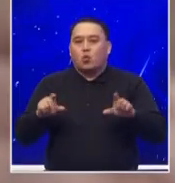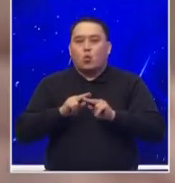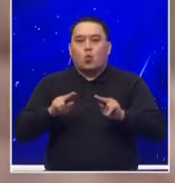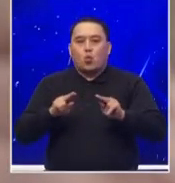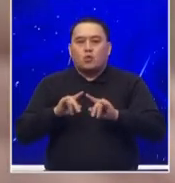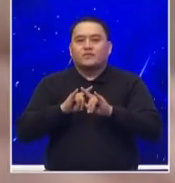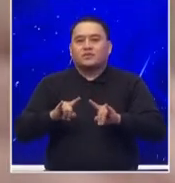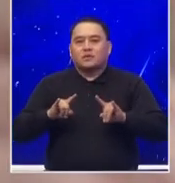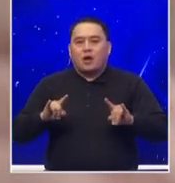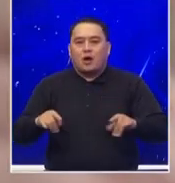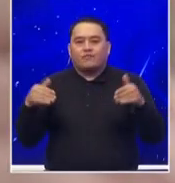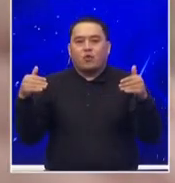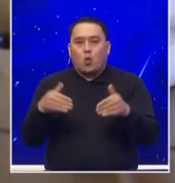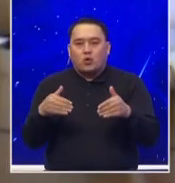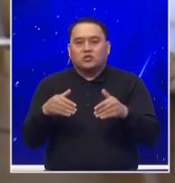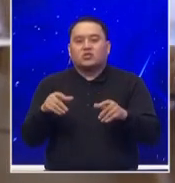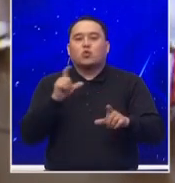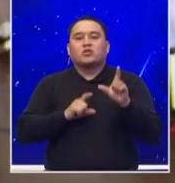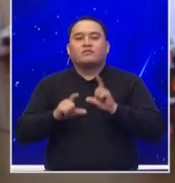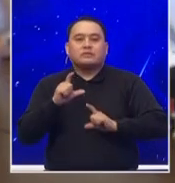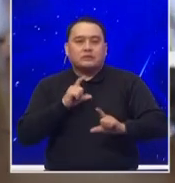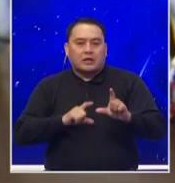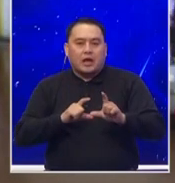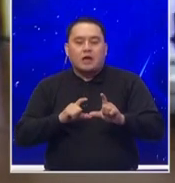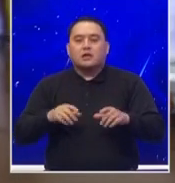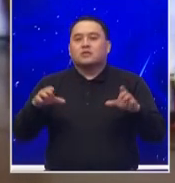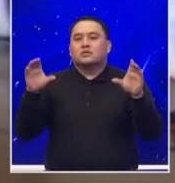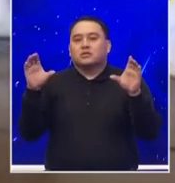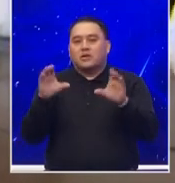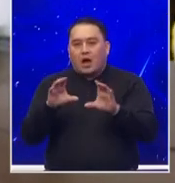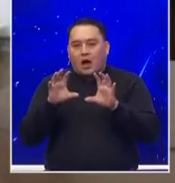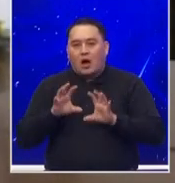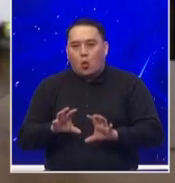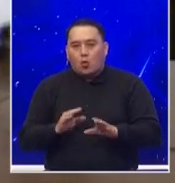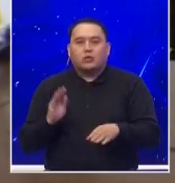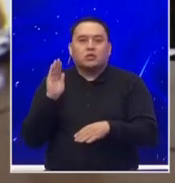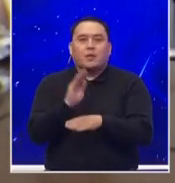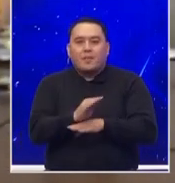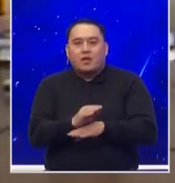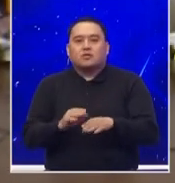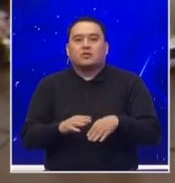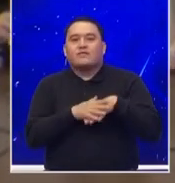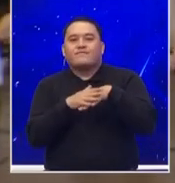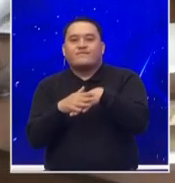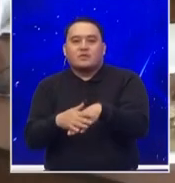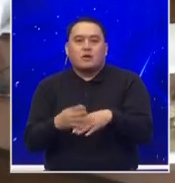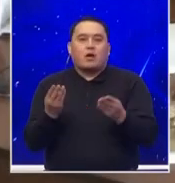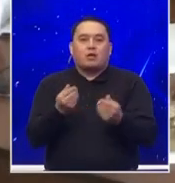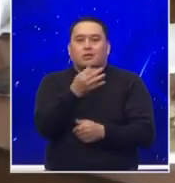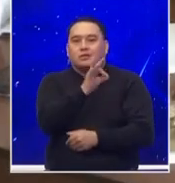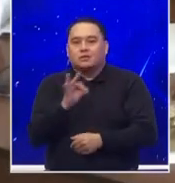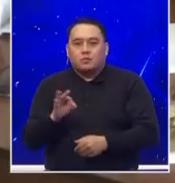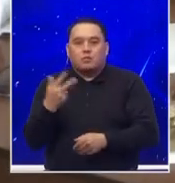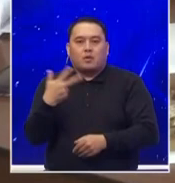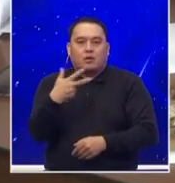педагогов детских садов, колледжей и вузов. Кроме того, как указано в законодательстве, учителя дополнительно получат от 30 до 50%